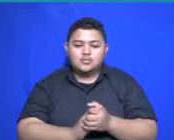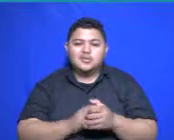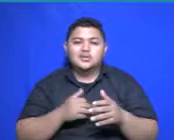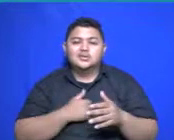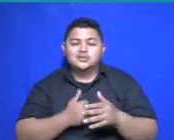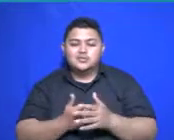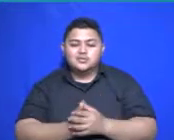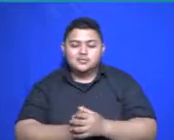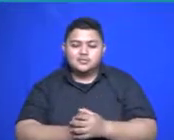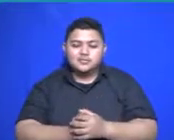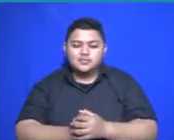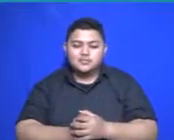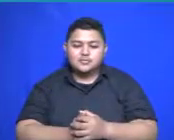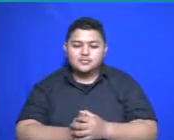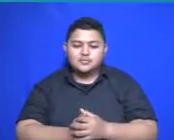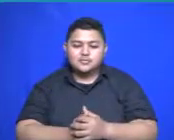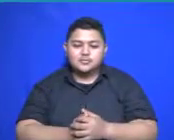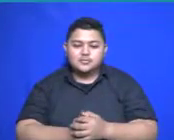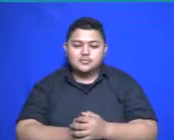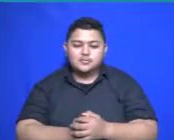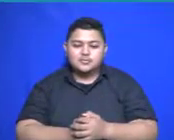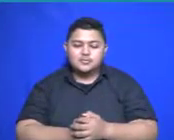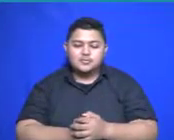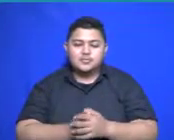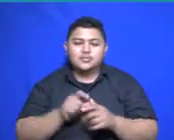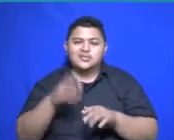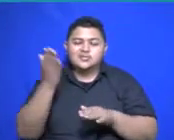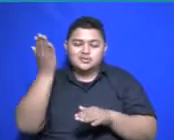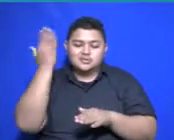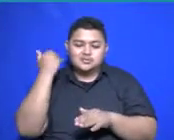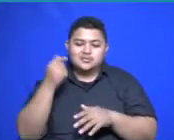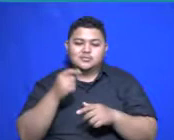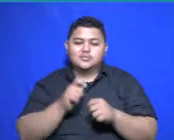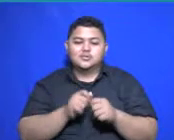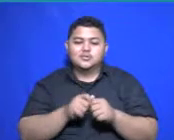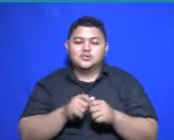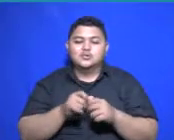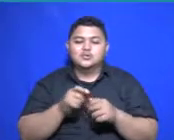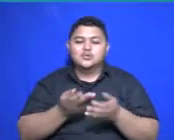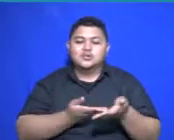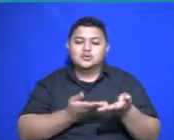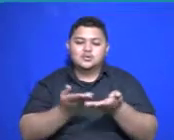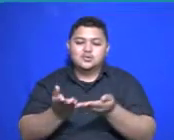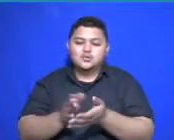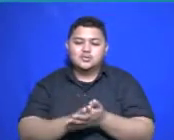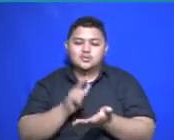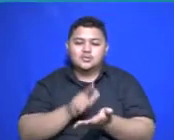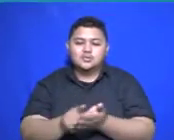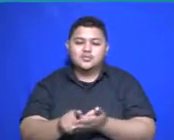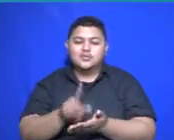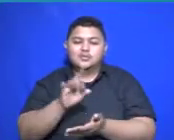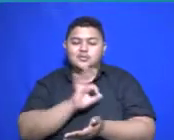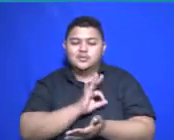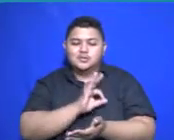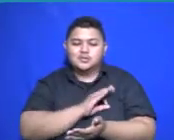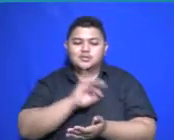siapkan. Ini semua adalah bukti sejarah. Dan ini akan kami serahkan langsung nanti kita laporkan kepada Bapak